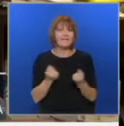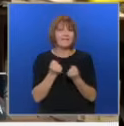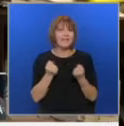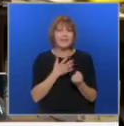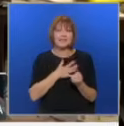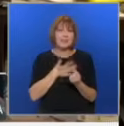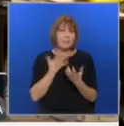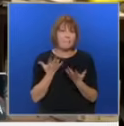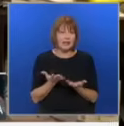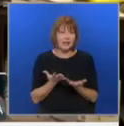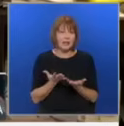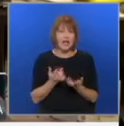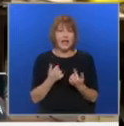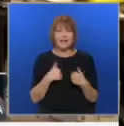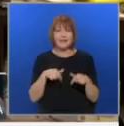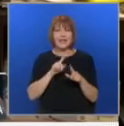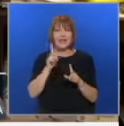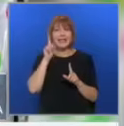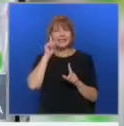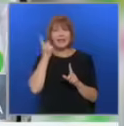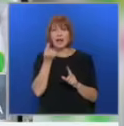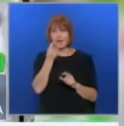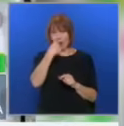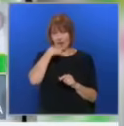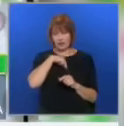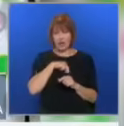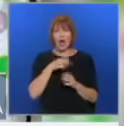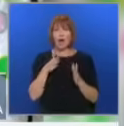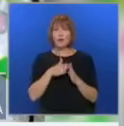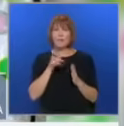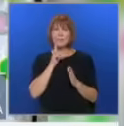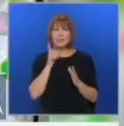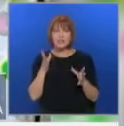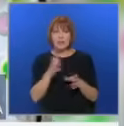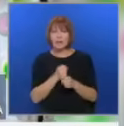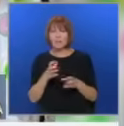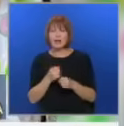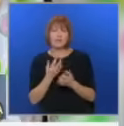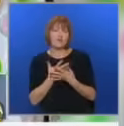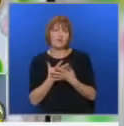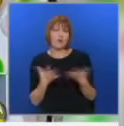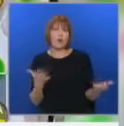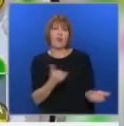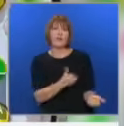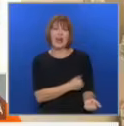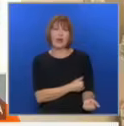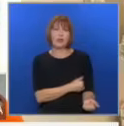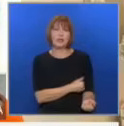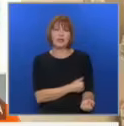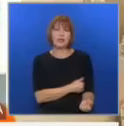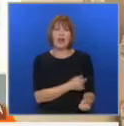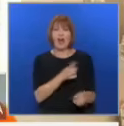което ще рече, че ние не знаем какво е погълнал. В дома на мъжа са открити множество наркотици. Самия факт, че той